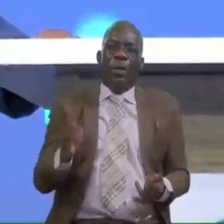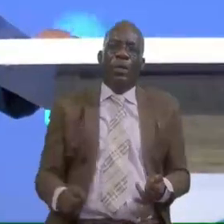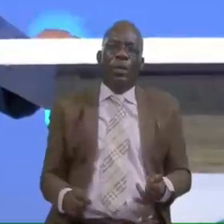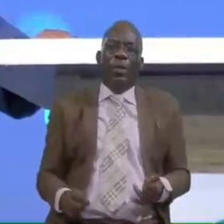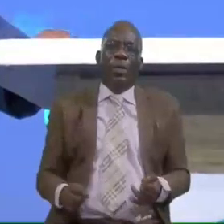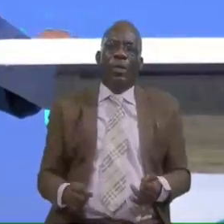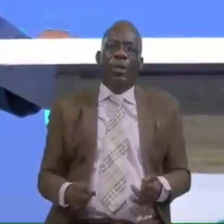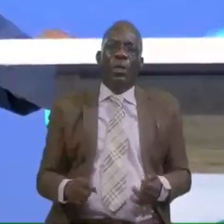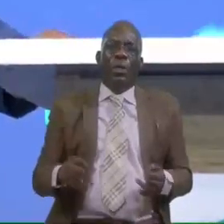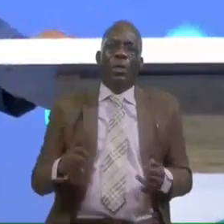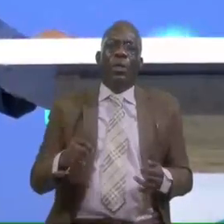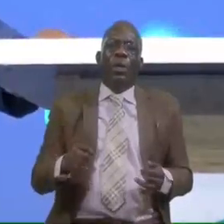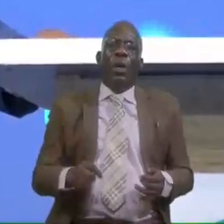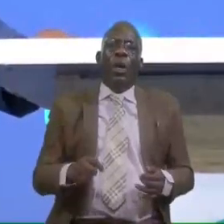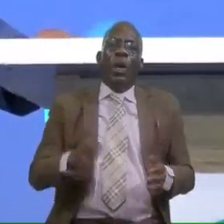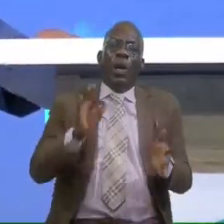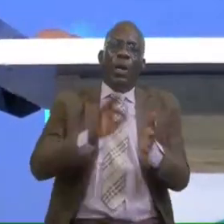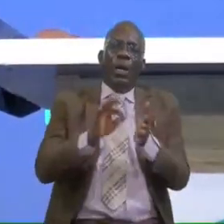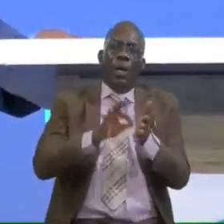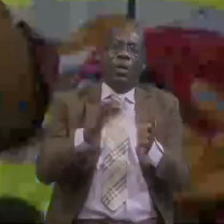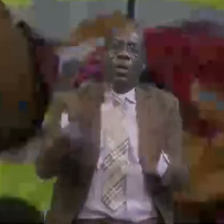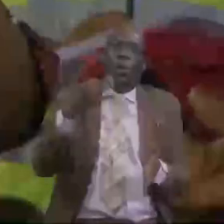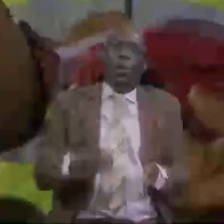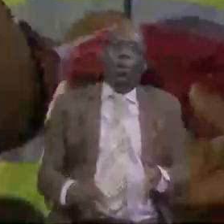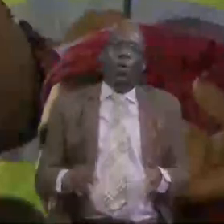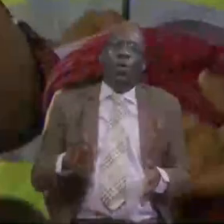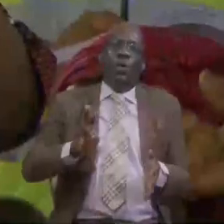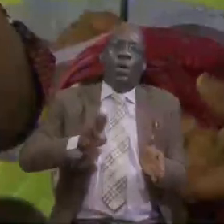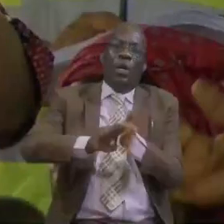L'imputation de ta justice leur